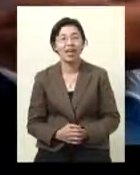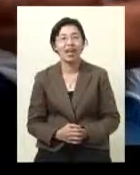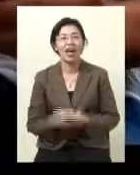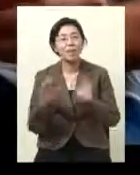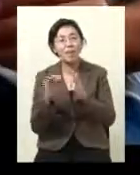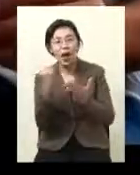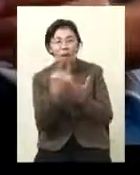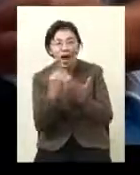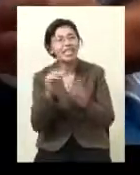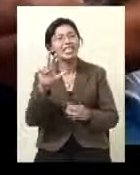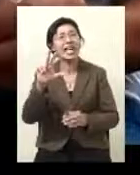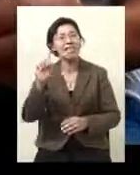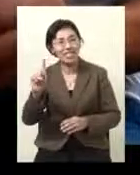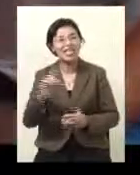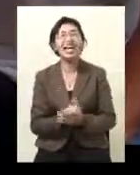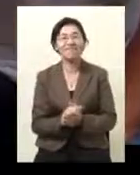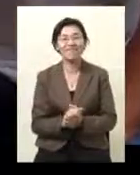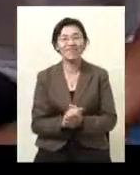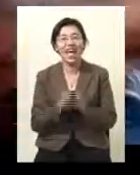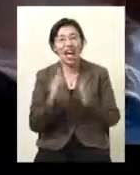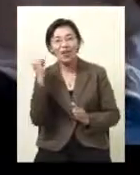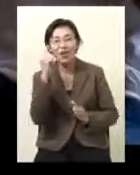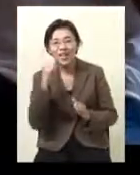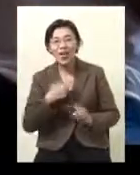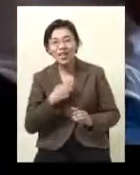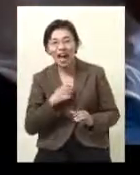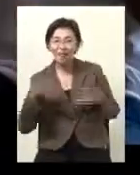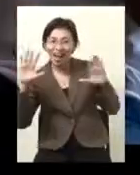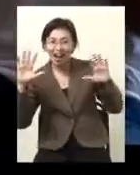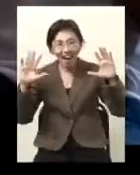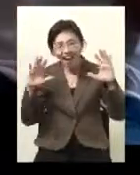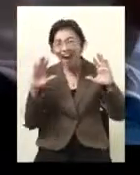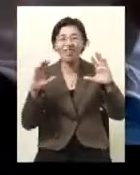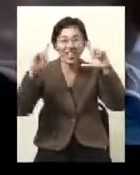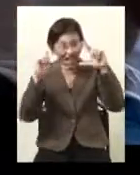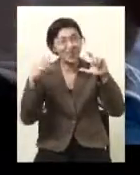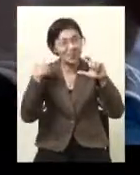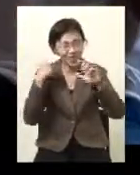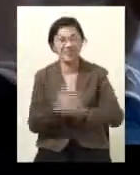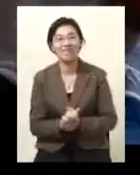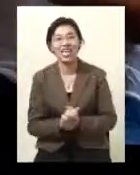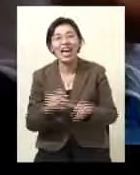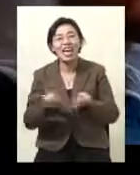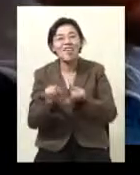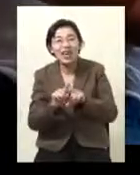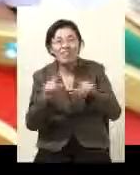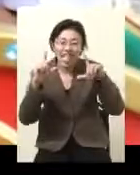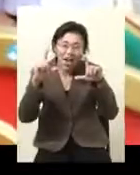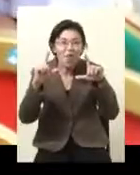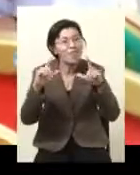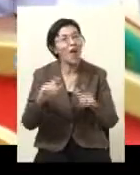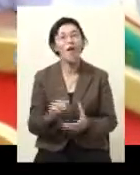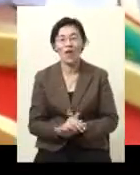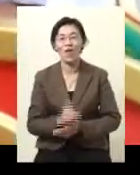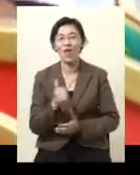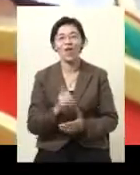ด3มิติซึ่งน้องที่จะชอบมาทำท่าทางล้อเลียนหรือว่าแบบอยู่ในเหตุการณ์ด้วยนะครับ